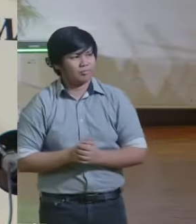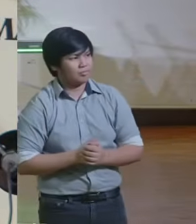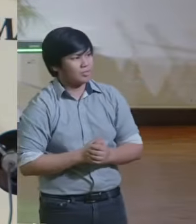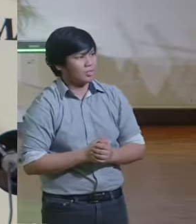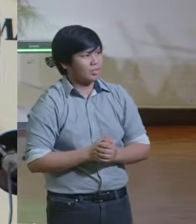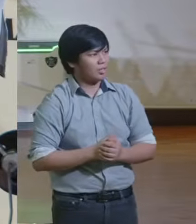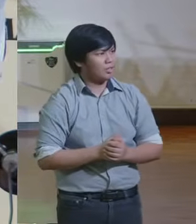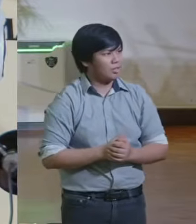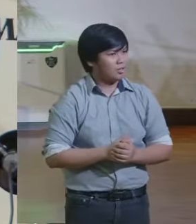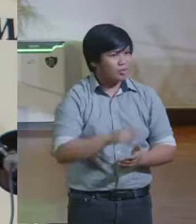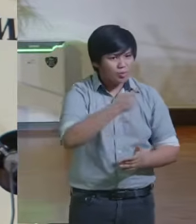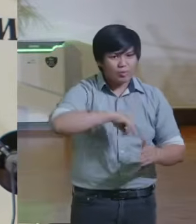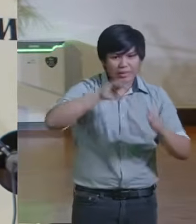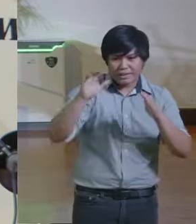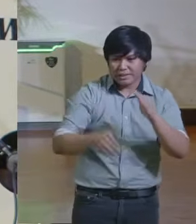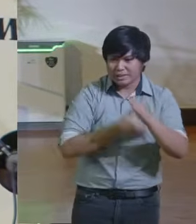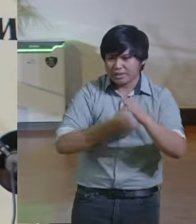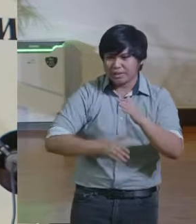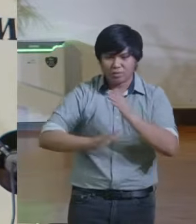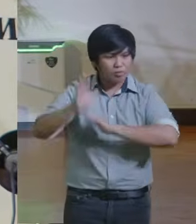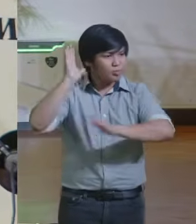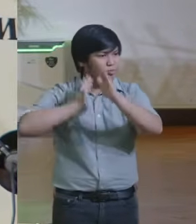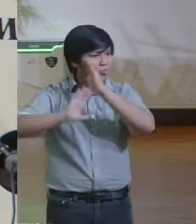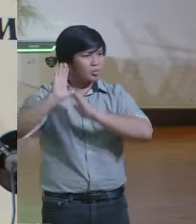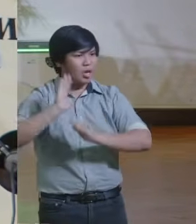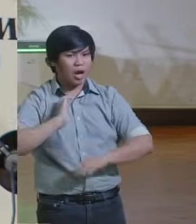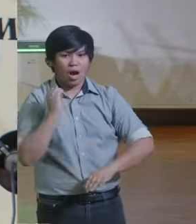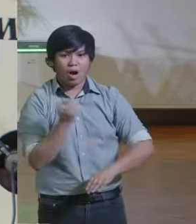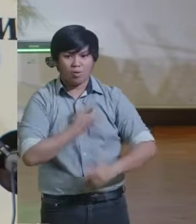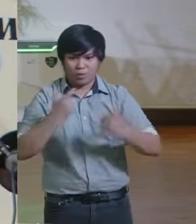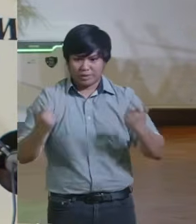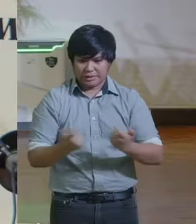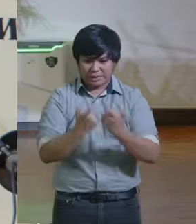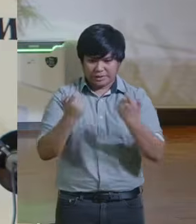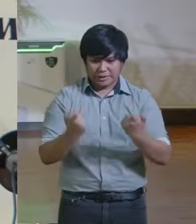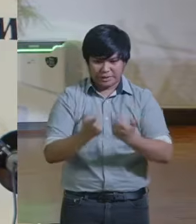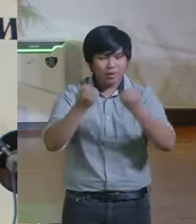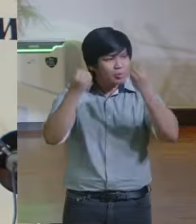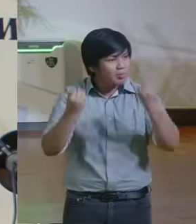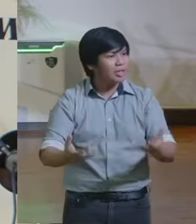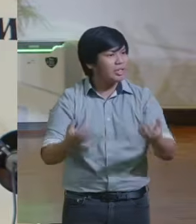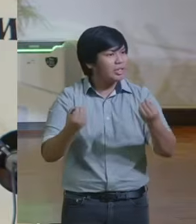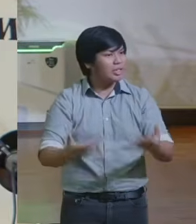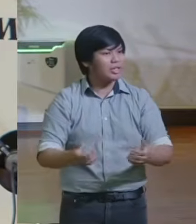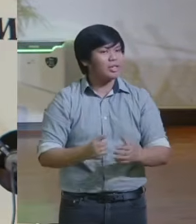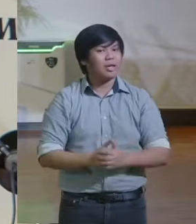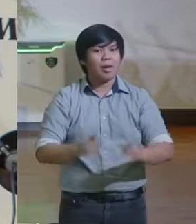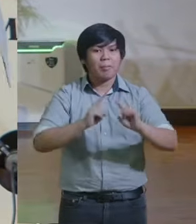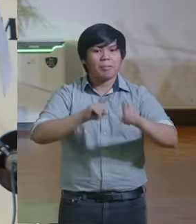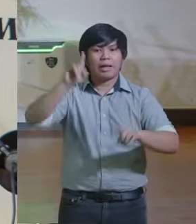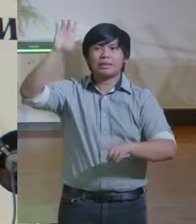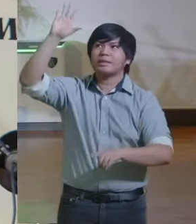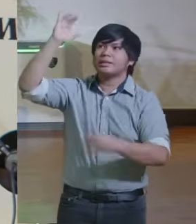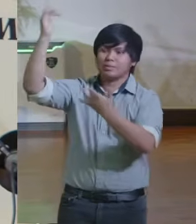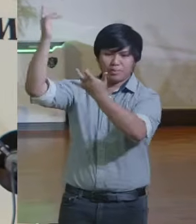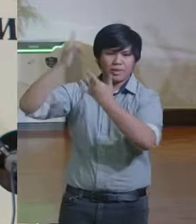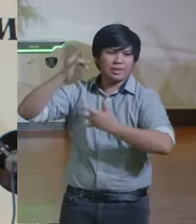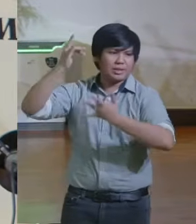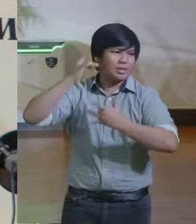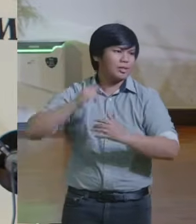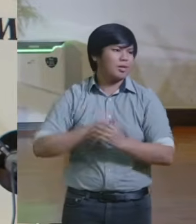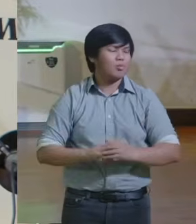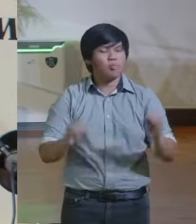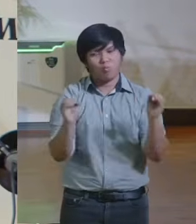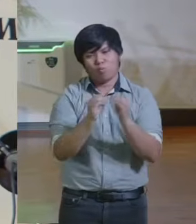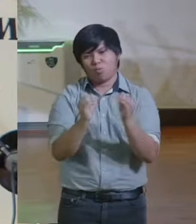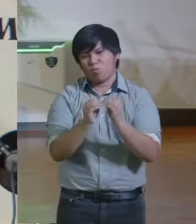Di ba nga inaawit natin? Our sins, they are many, but His mercy